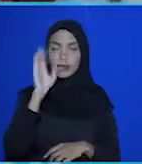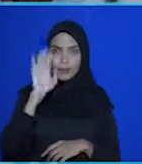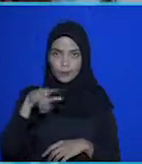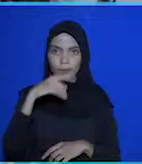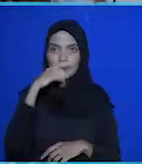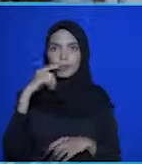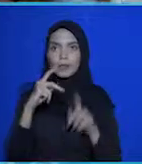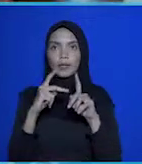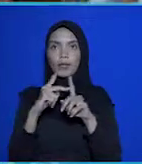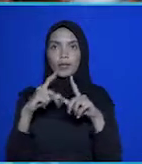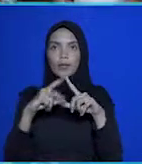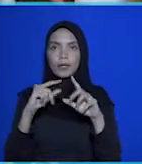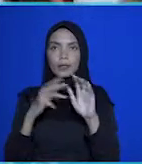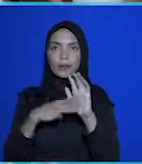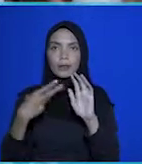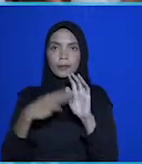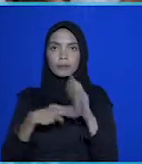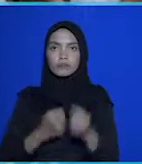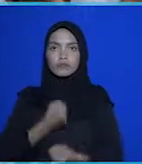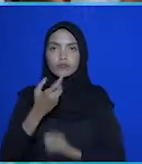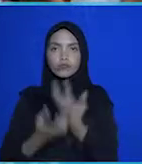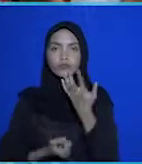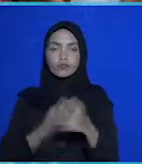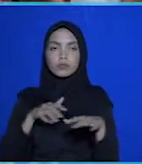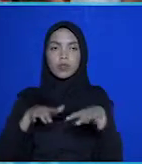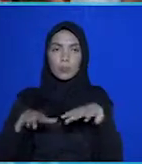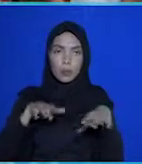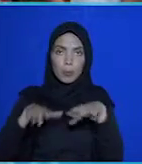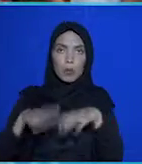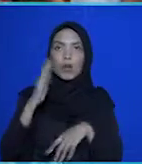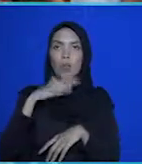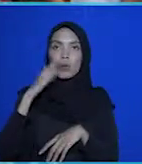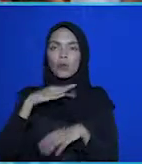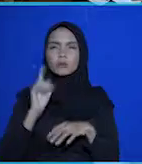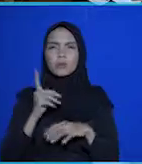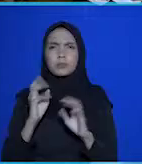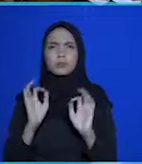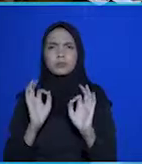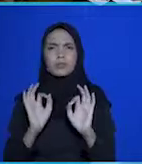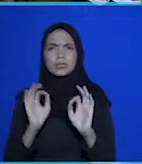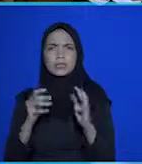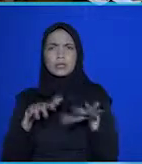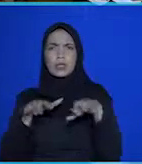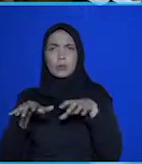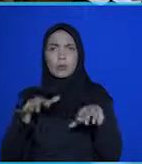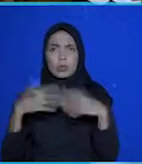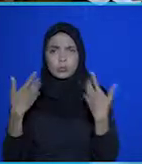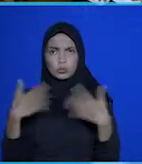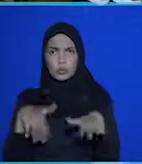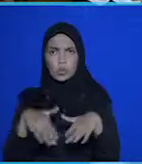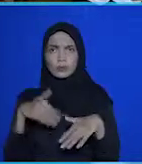lagi posisi gempa di Lombok, penanganannya, karena pasca gempa